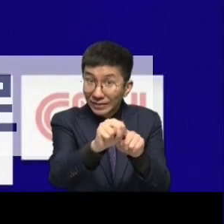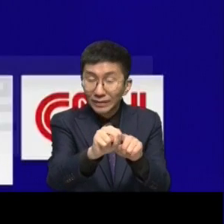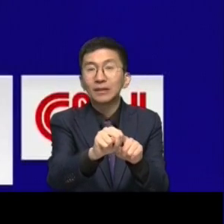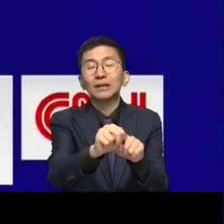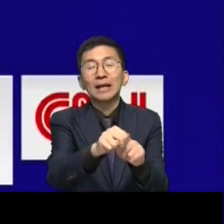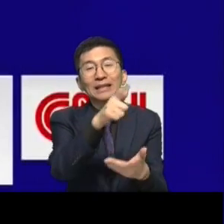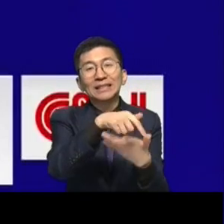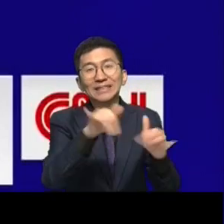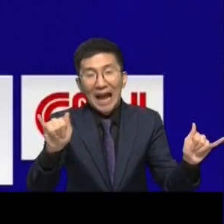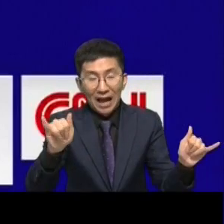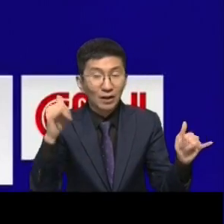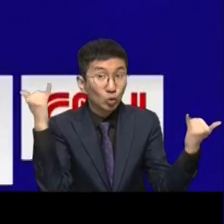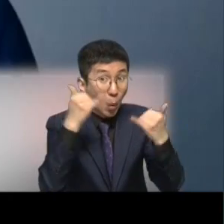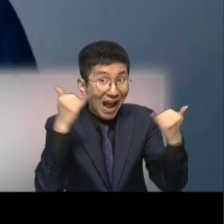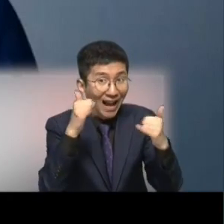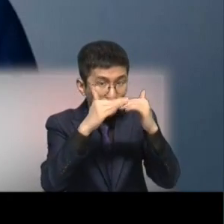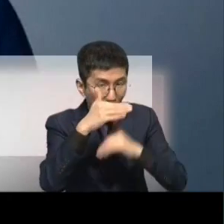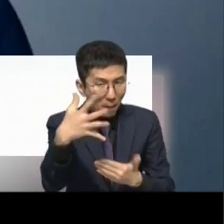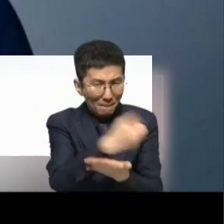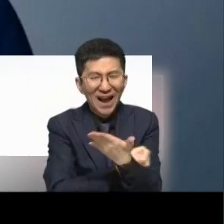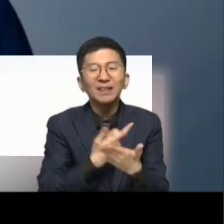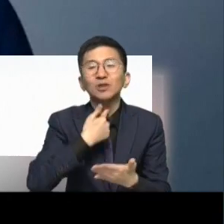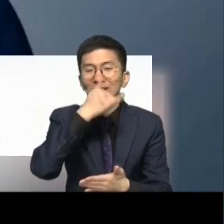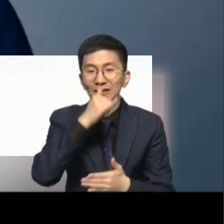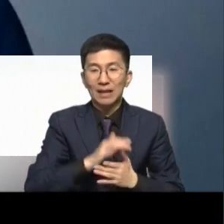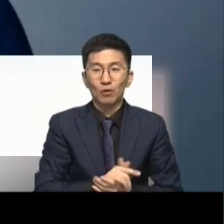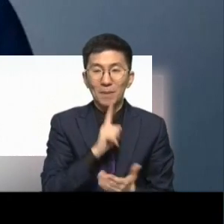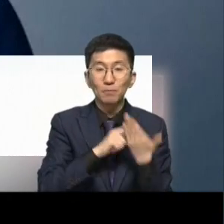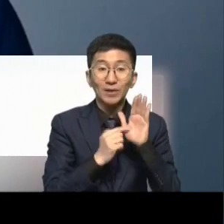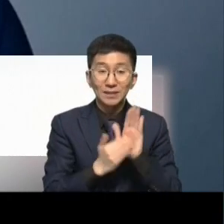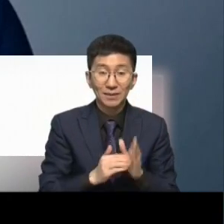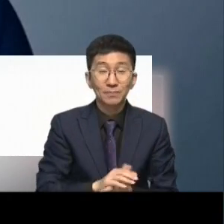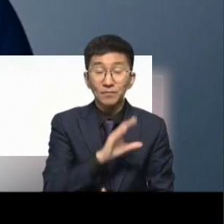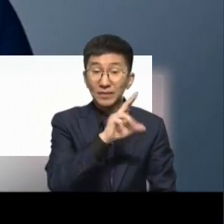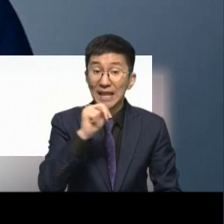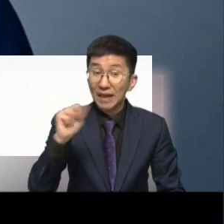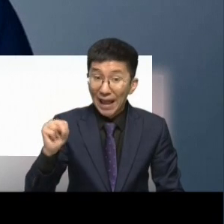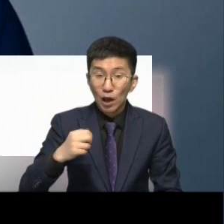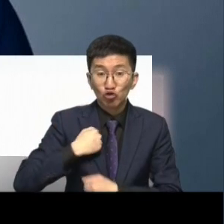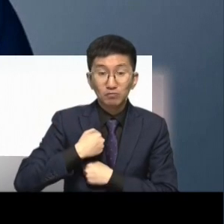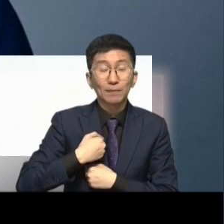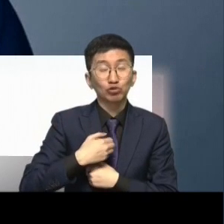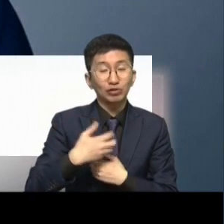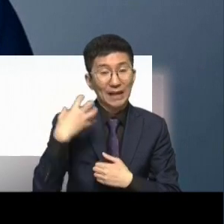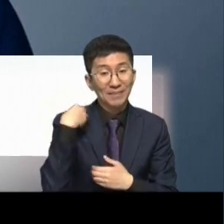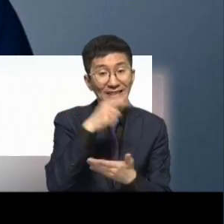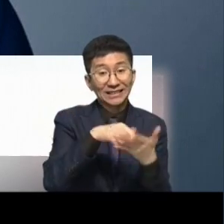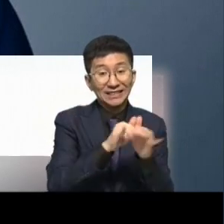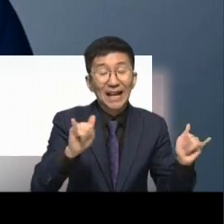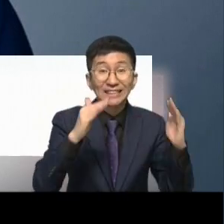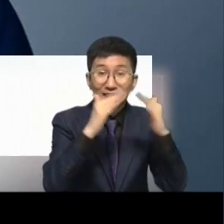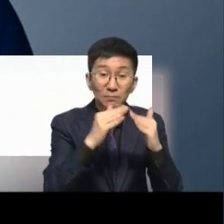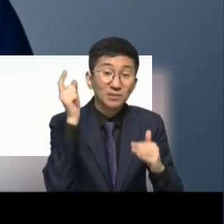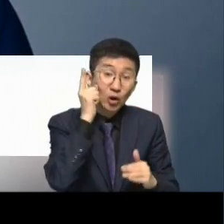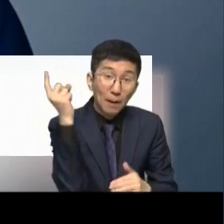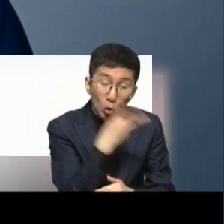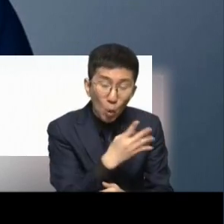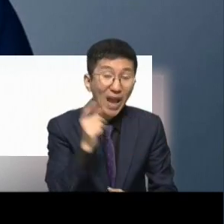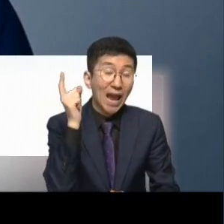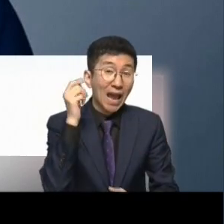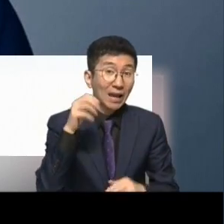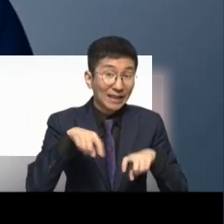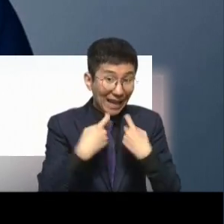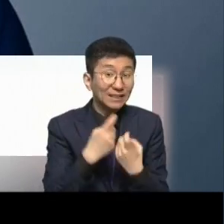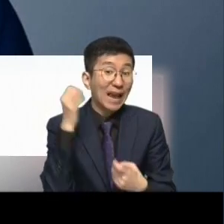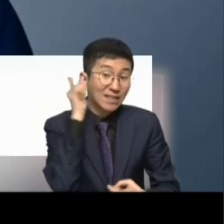조회한 사실을 폭로했습니다. Those records included calls made to and from Barbara Starr's home, cell, and office phones. The